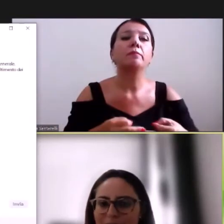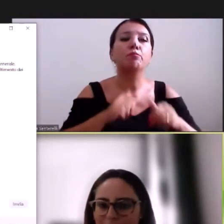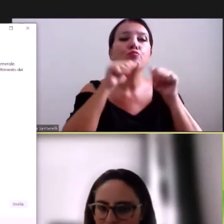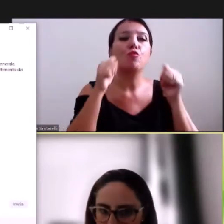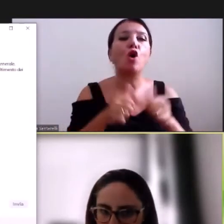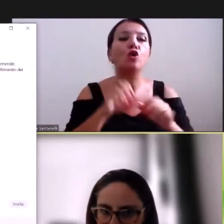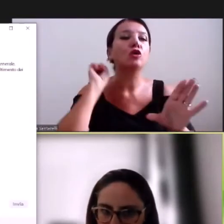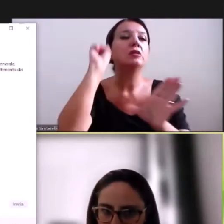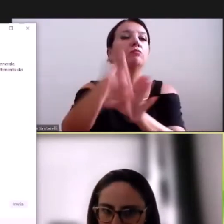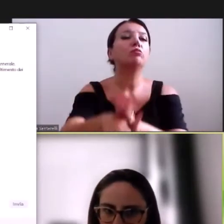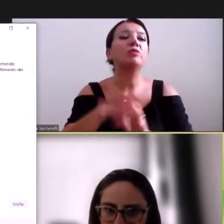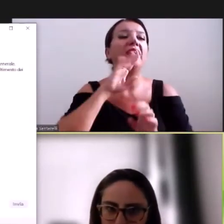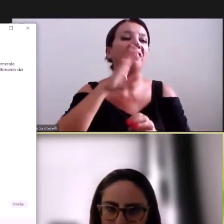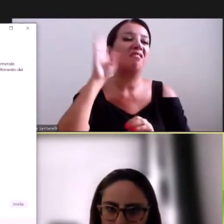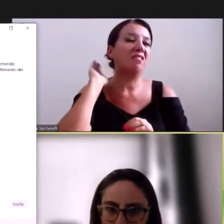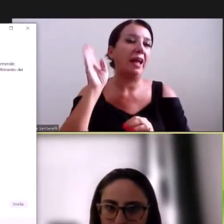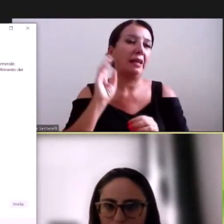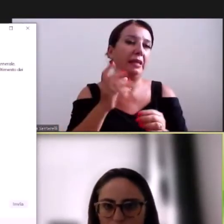prodotti acquistati.